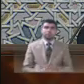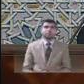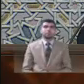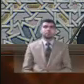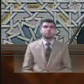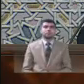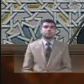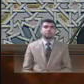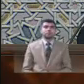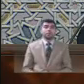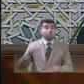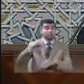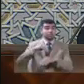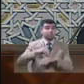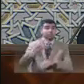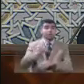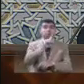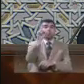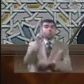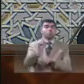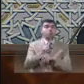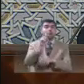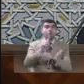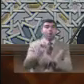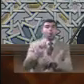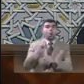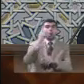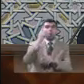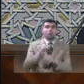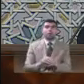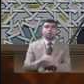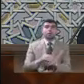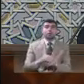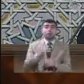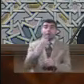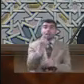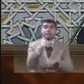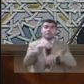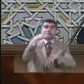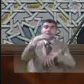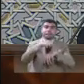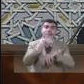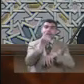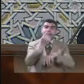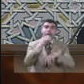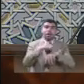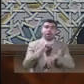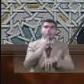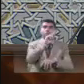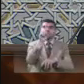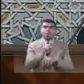الكلمة الآن في إطار الجزء الأول المتعلق بالأسئلة المحورية، وأعطي الكلمة في حدود دقيقة لتقديم السؤال المحوري